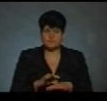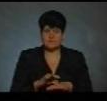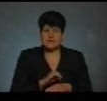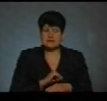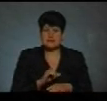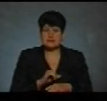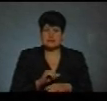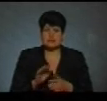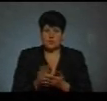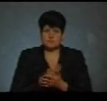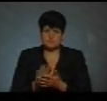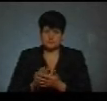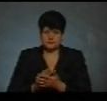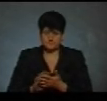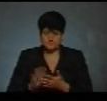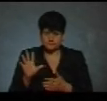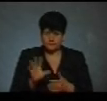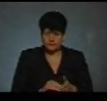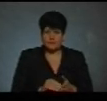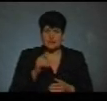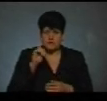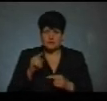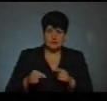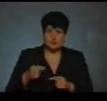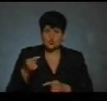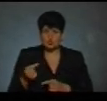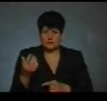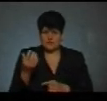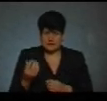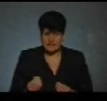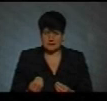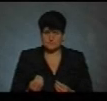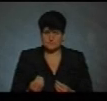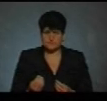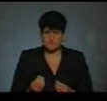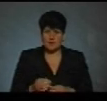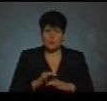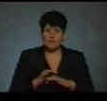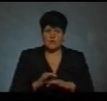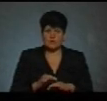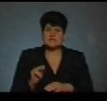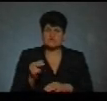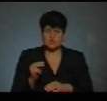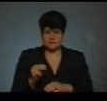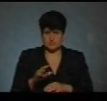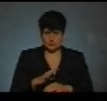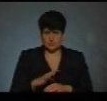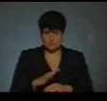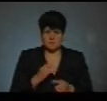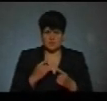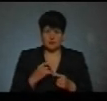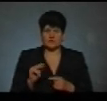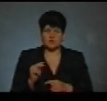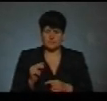санобробки, санітарної обробки. Знаю, що на наступний день якраз проводилось, це в четвер, перемовини були,